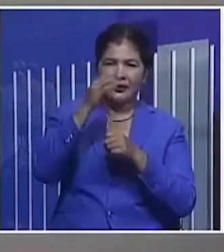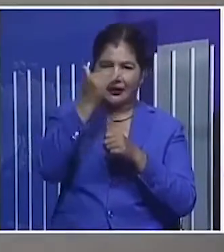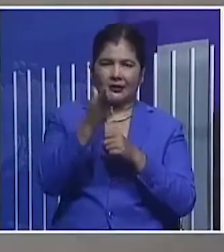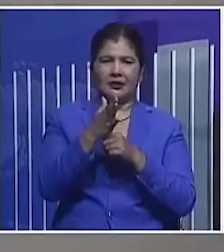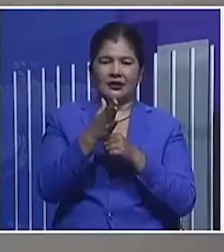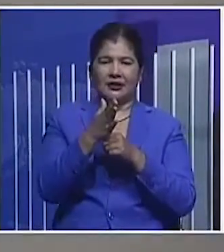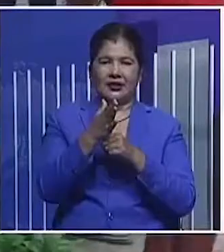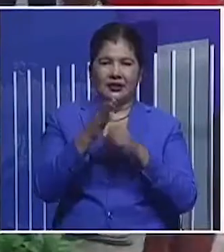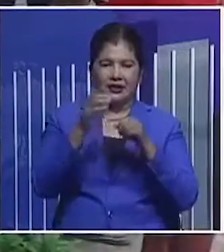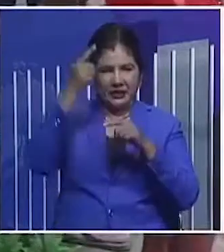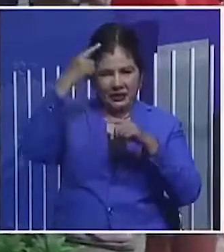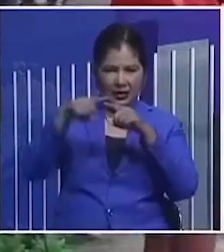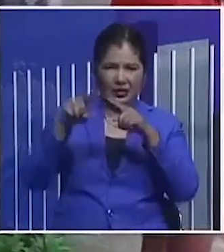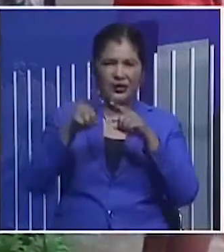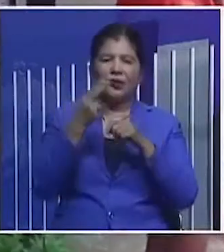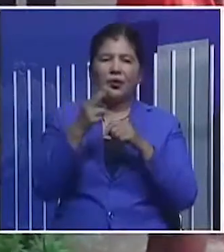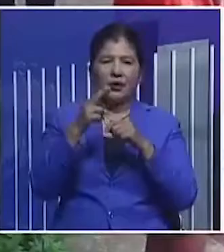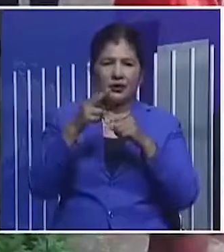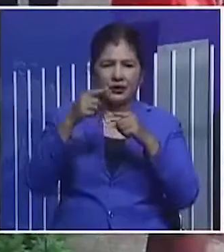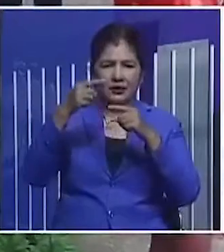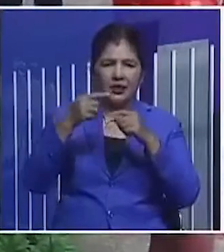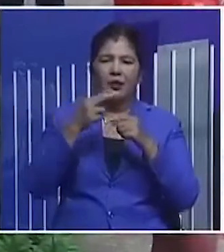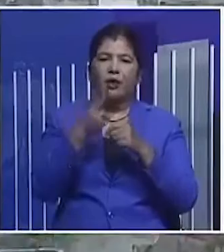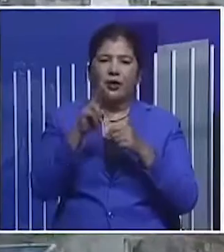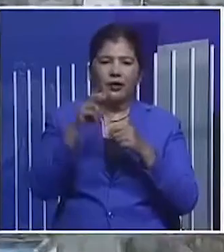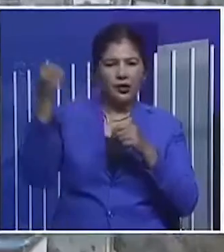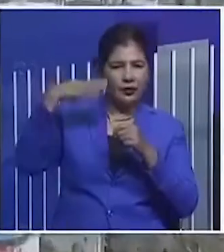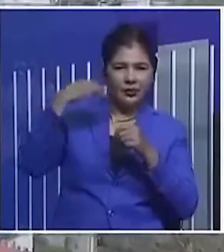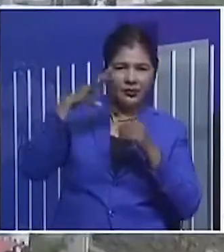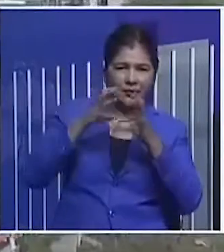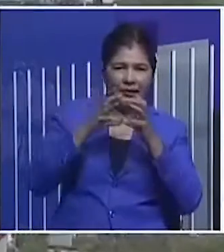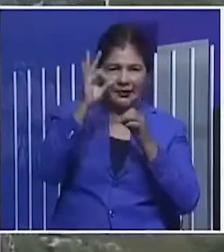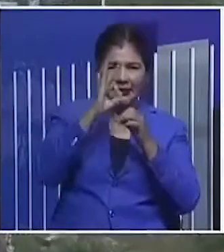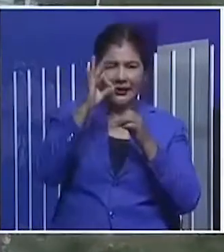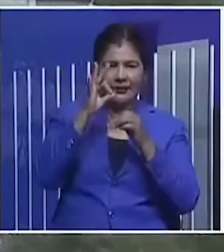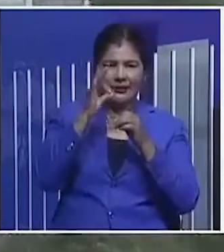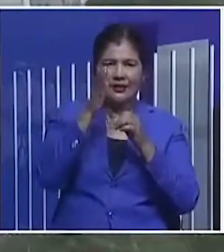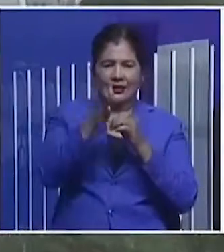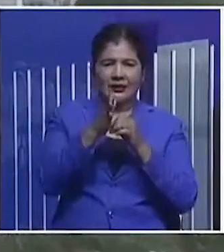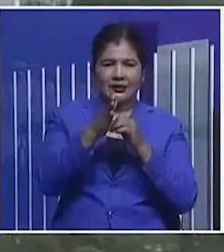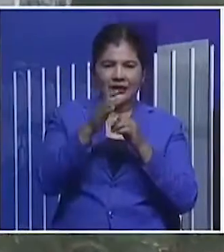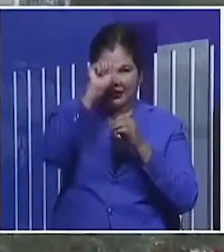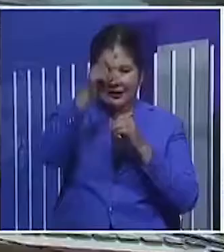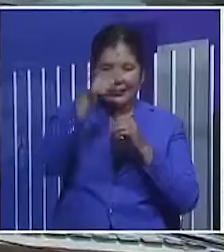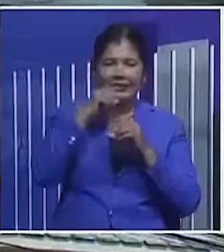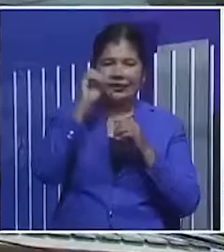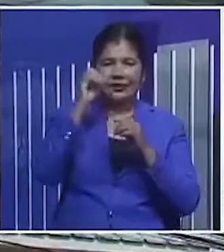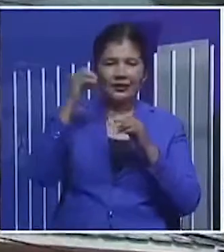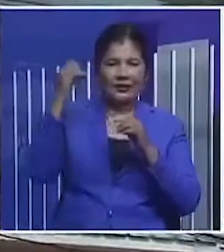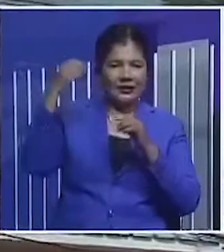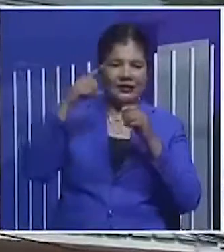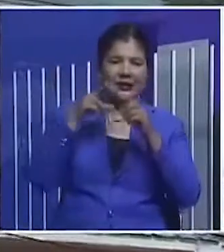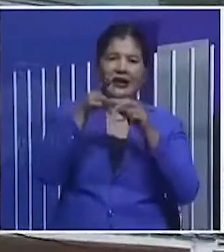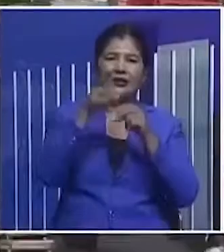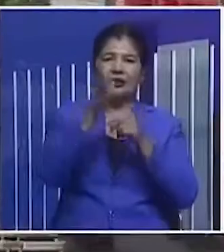आफूहरूले नोक्सानी बेहोर्नु परेको बताएका छन्। विद्युत प्राधिकरणले बिना जानकारी लाइन काटेकाले आफूहरू समस्यामा परेको बुटौलका